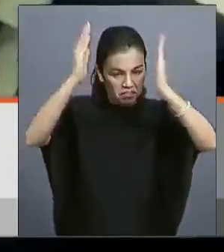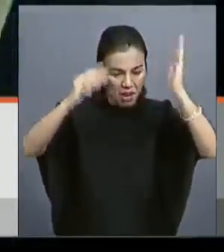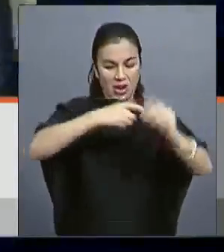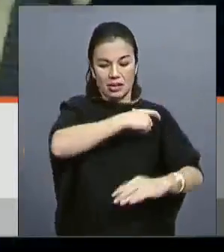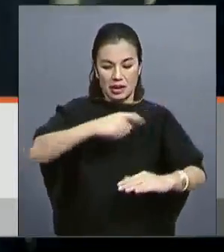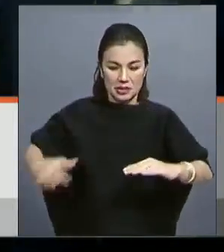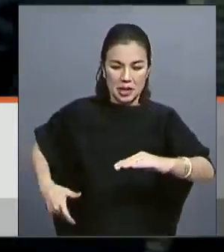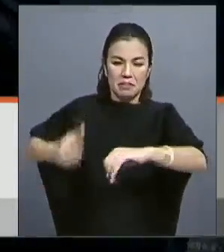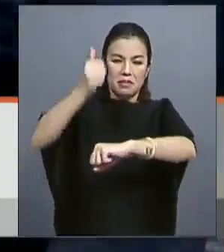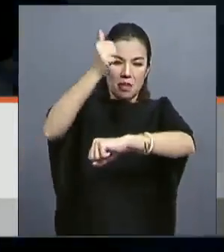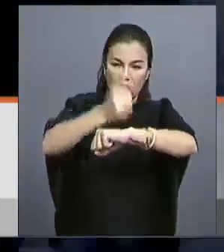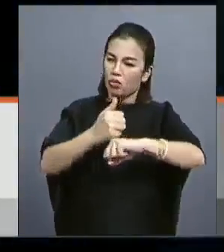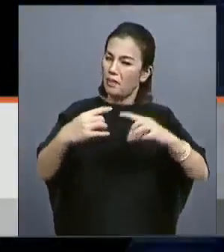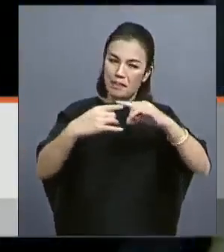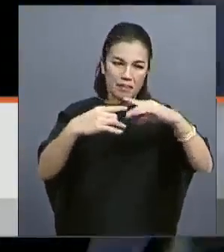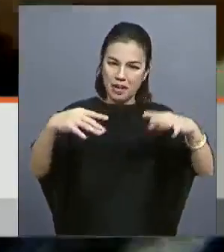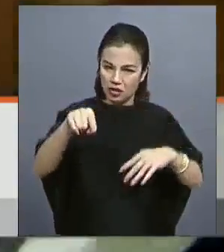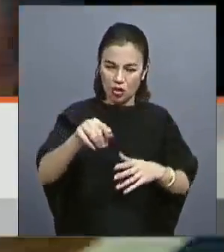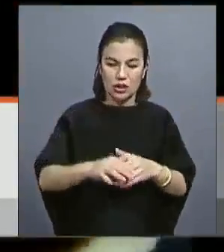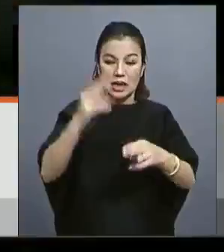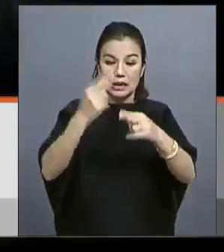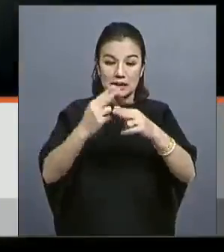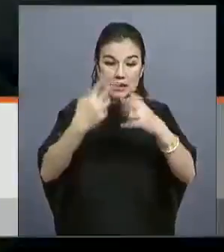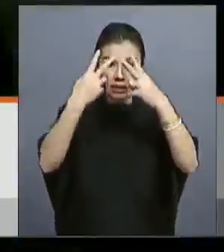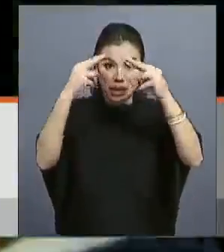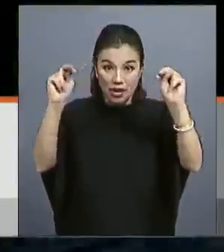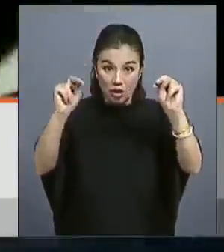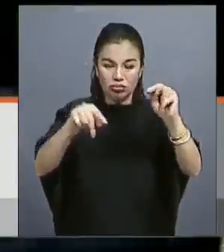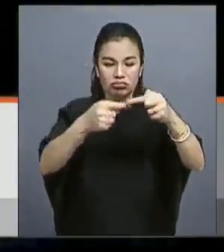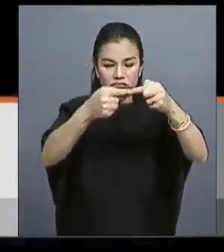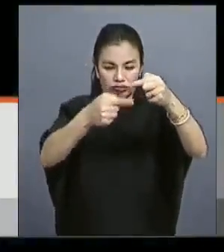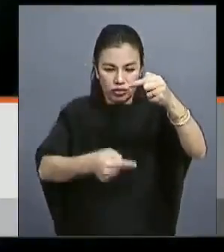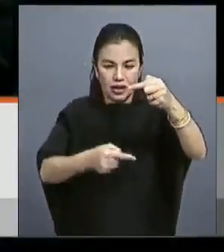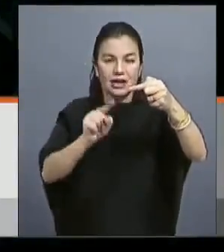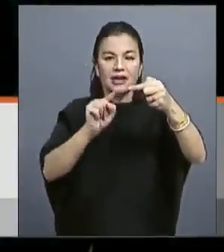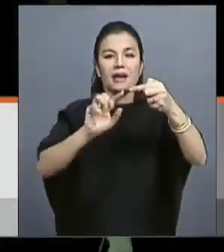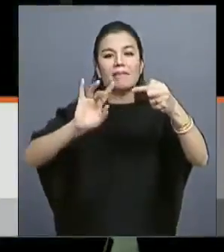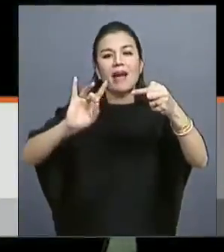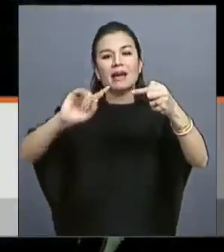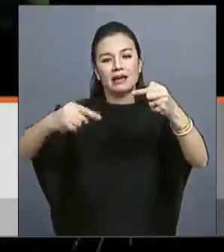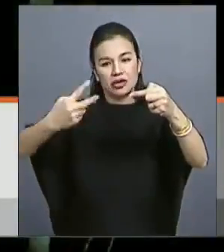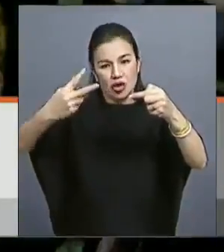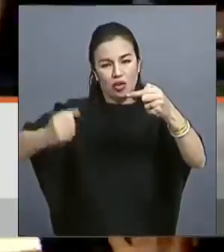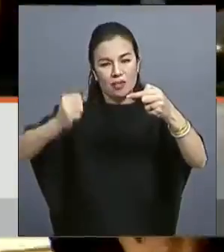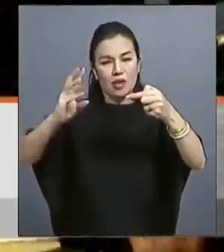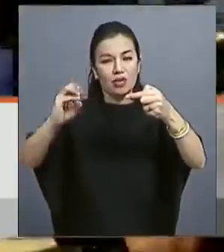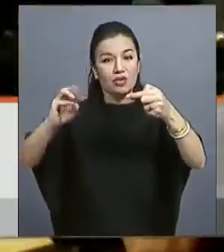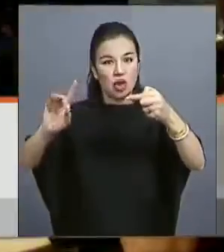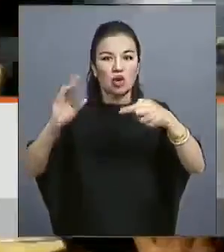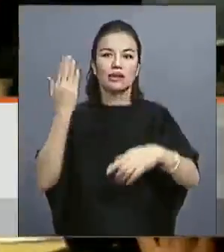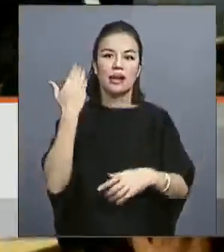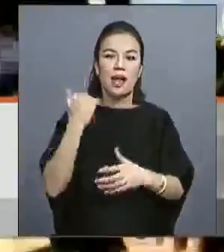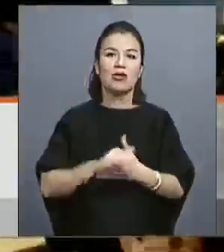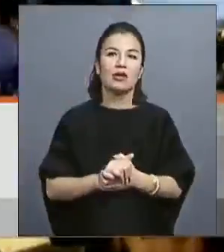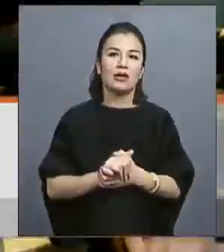ประมุขกรณีเสนอชื่อนายกรัฐมนตรีในบัญชีของพรรคเมื่อวันที่ 8กุมภาพันธ์2562ทีม